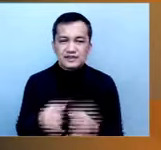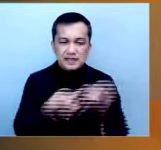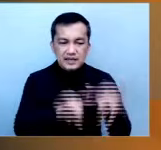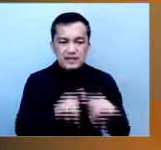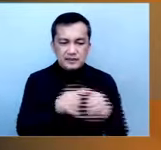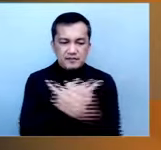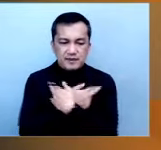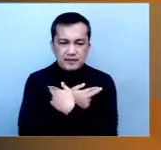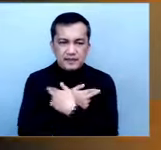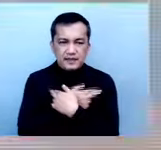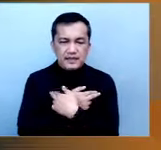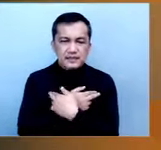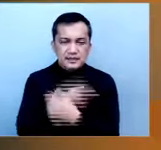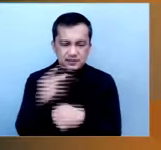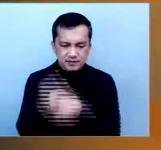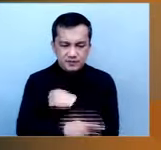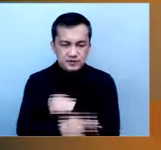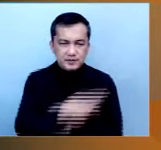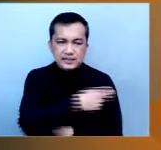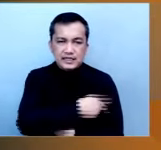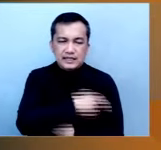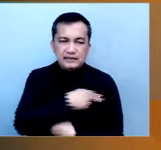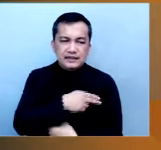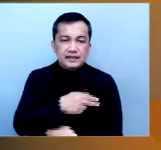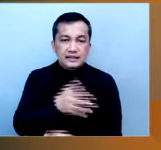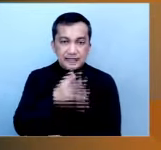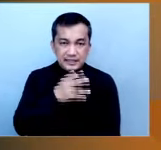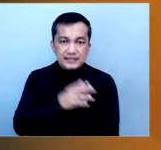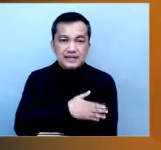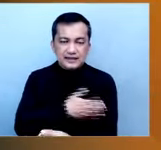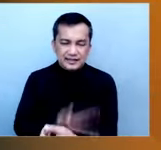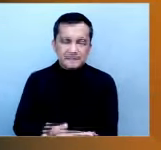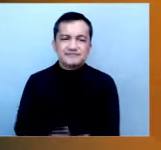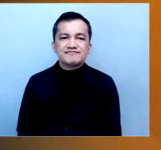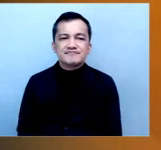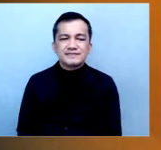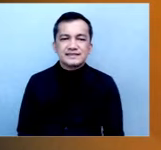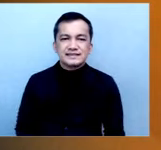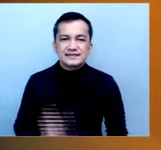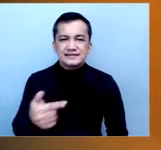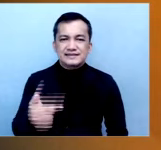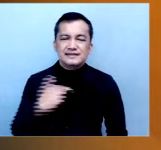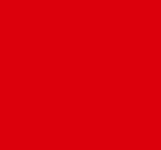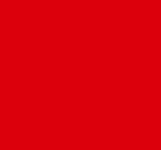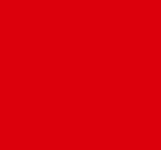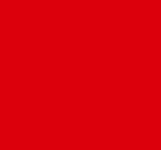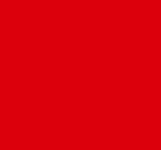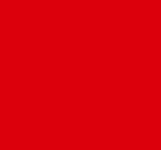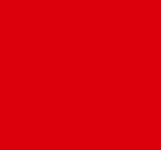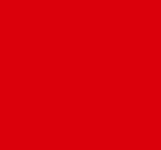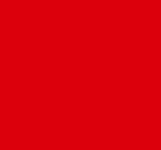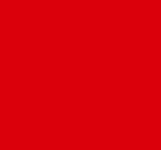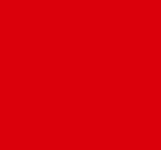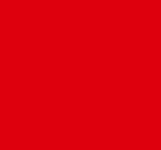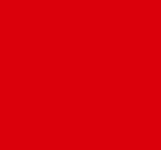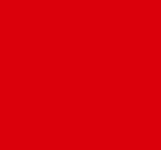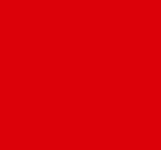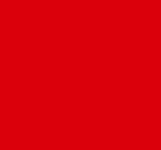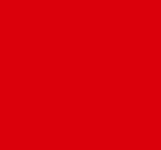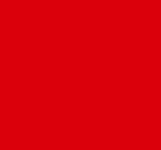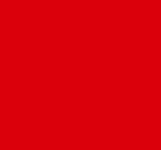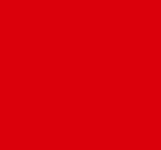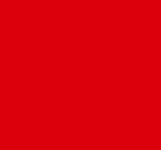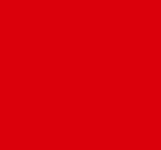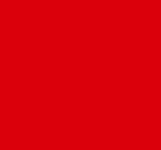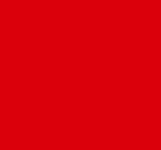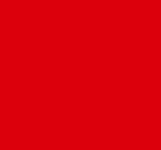Provincial Hospital ang mag-ina. Nagbabalita mula sa frontline, Elaine Fulgencio, News 5. Mga kapatid, Jess De Los Santos